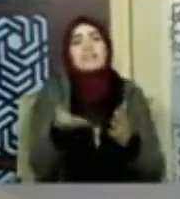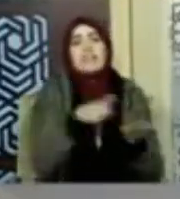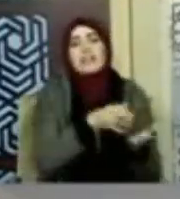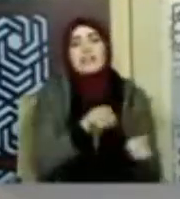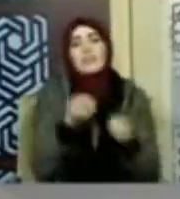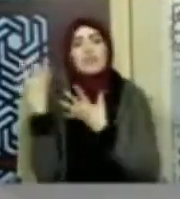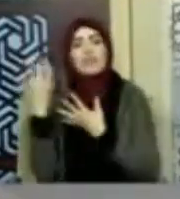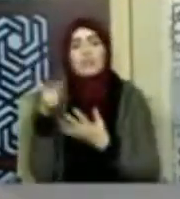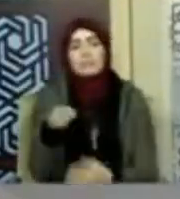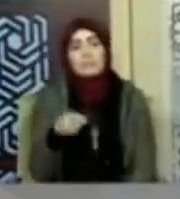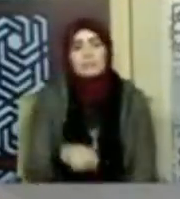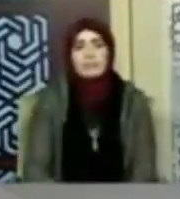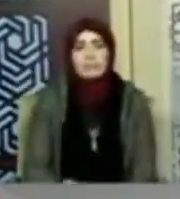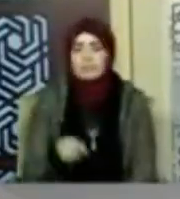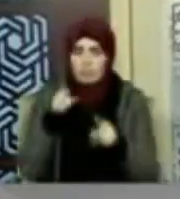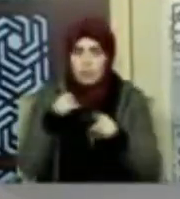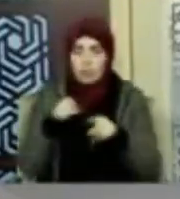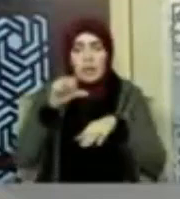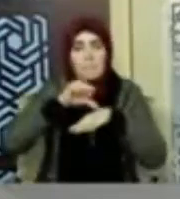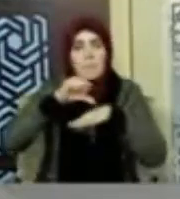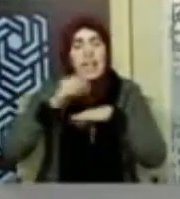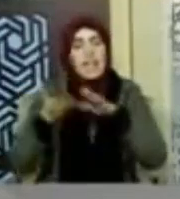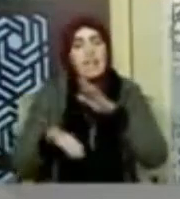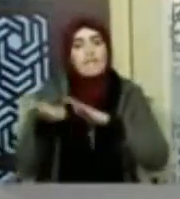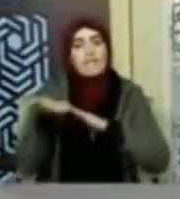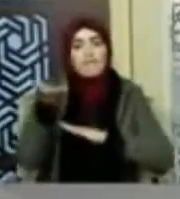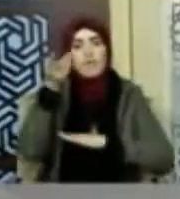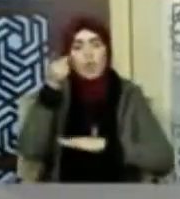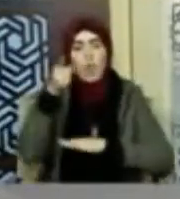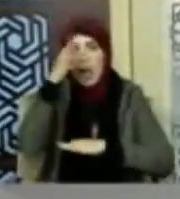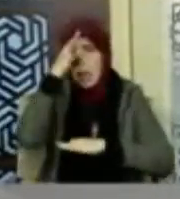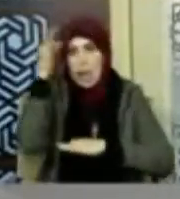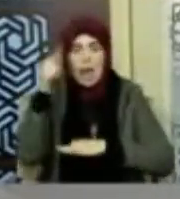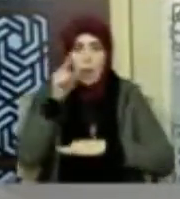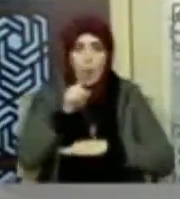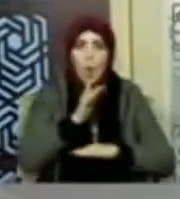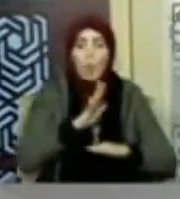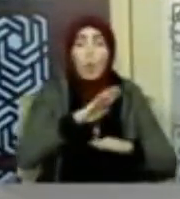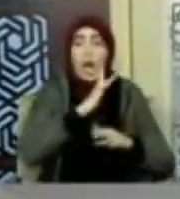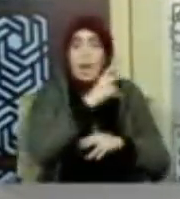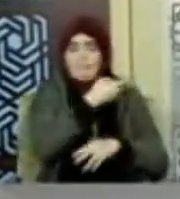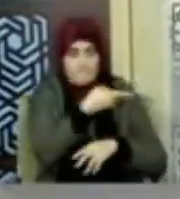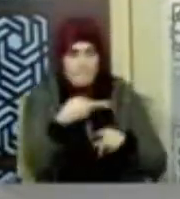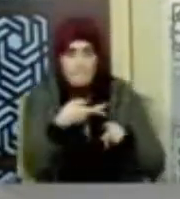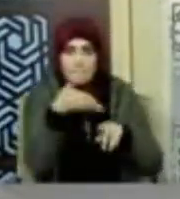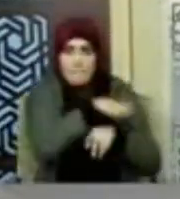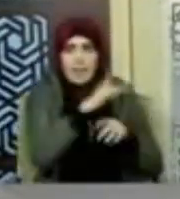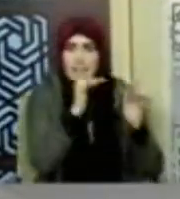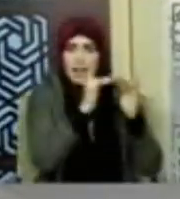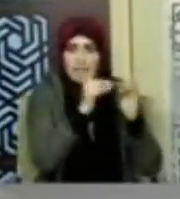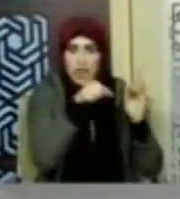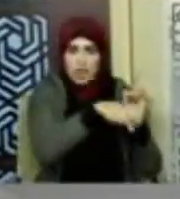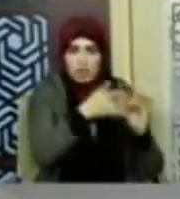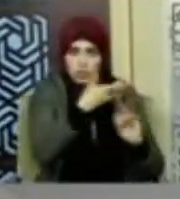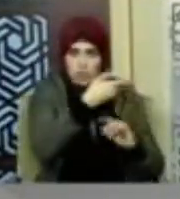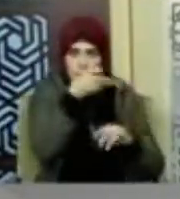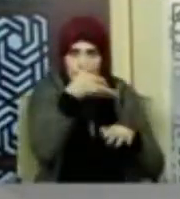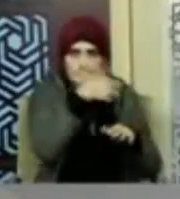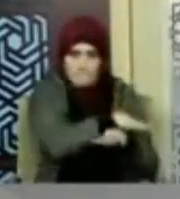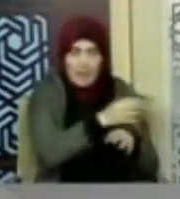وجل منازل الشهداء ولو مات على فراشه. وهذا الصحابي